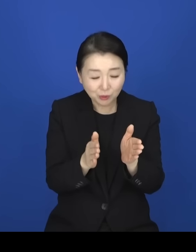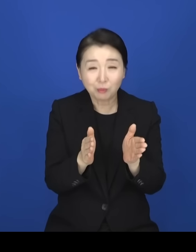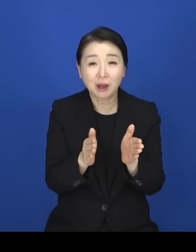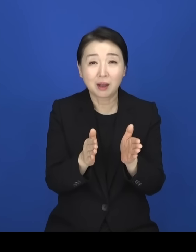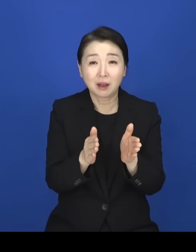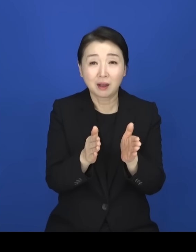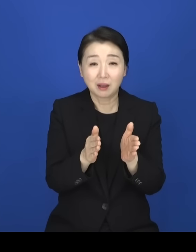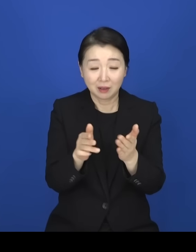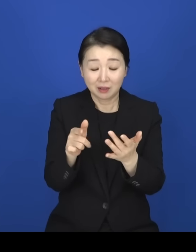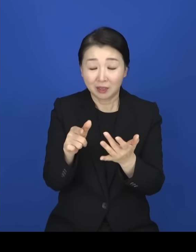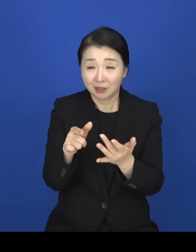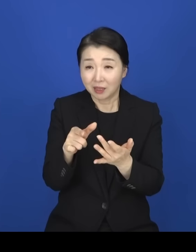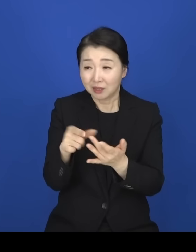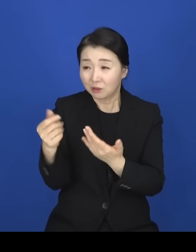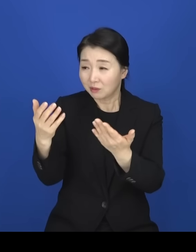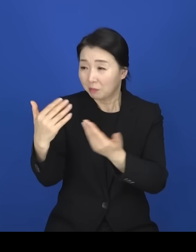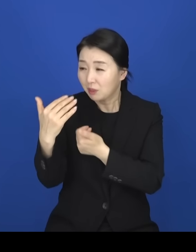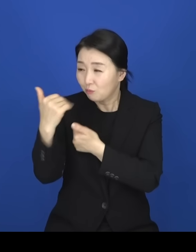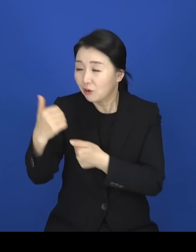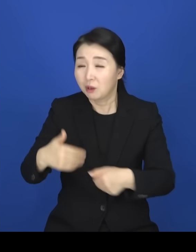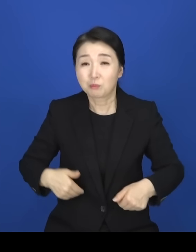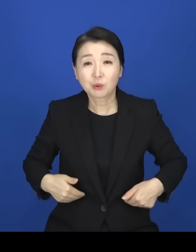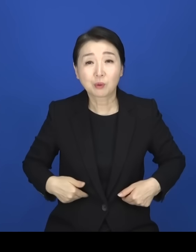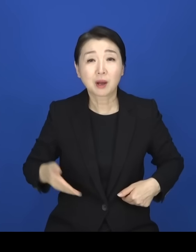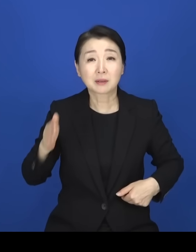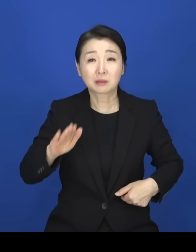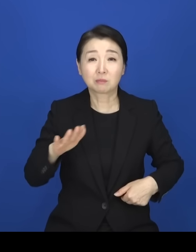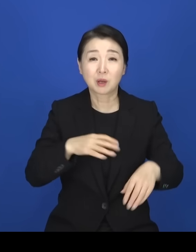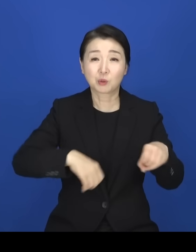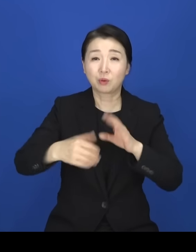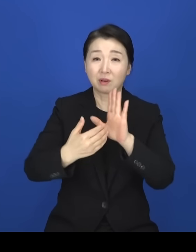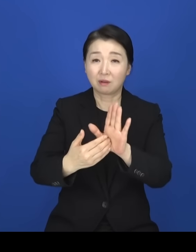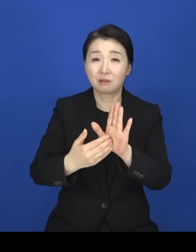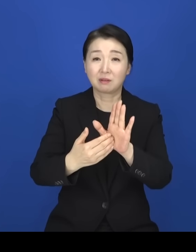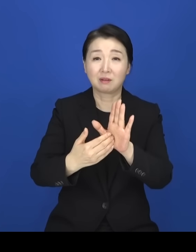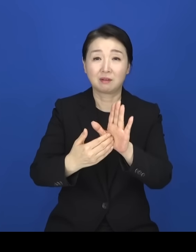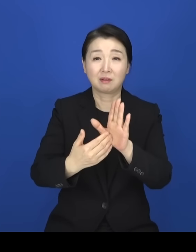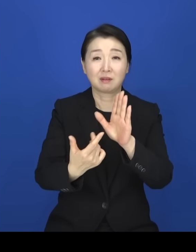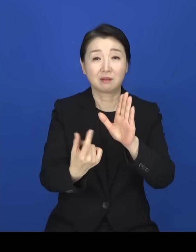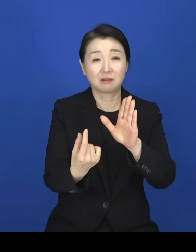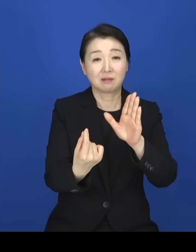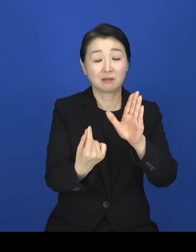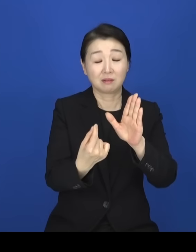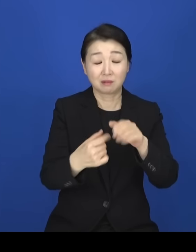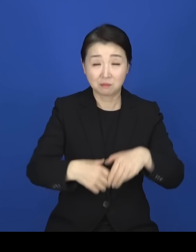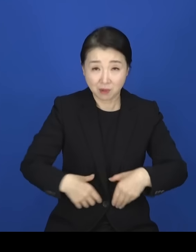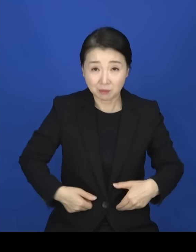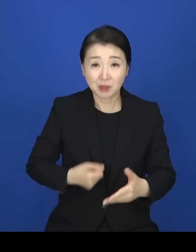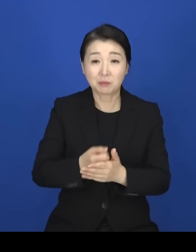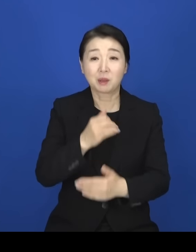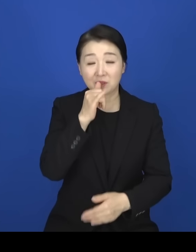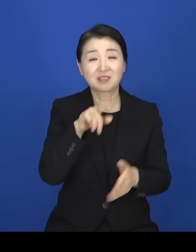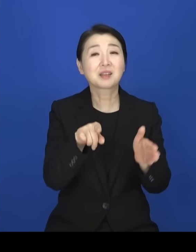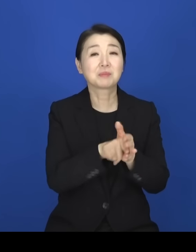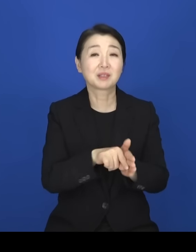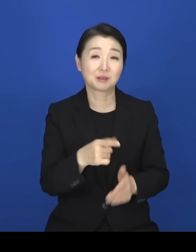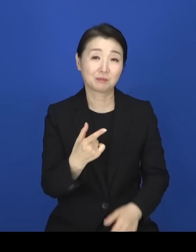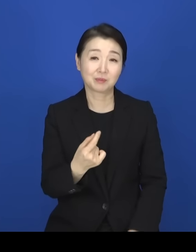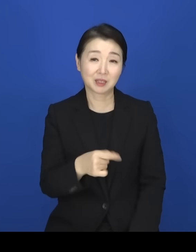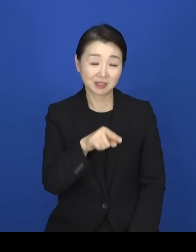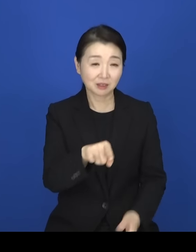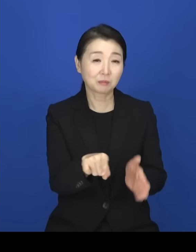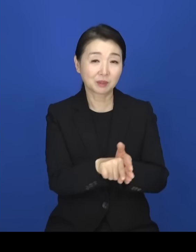선택받아야 되는 입장에서 되려 거절을 할 수 있는 그런 담대함도 생기고 어려움도 그게 생겼죠. 믿음이에요.